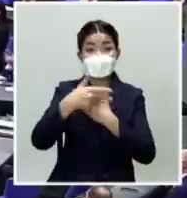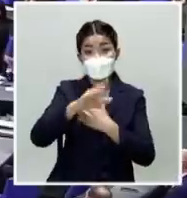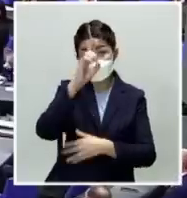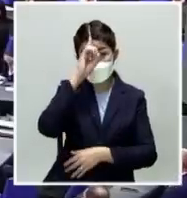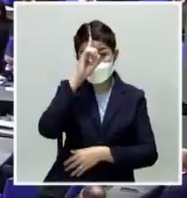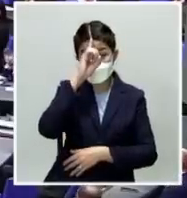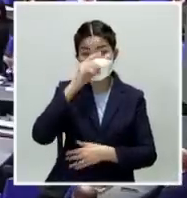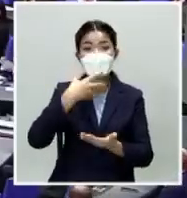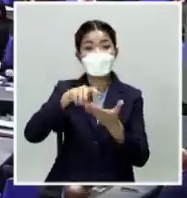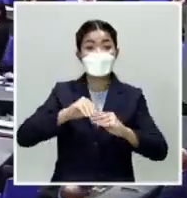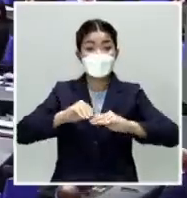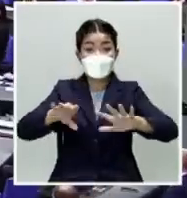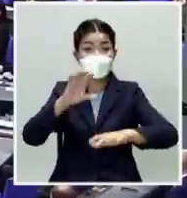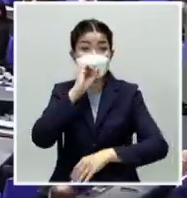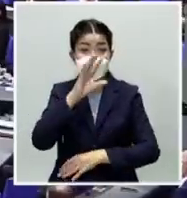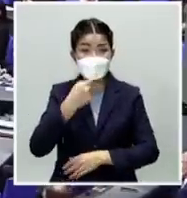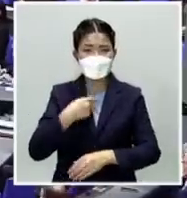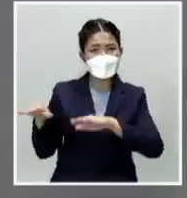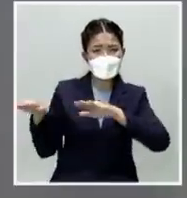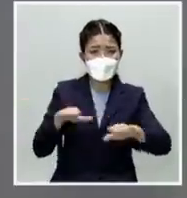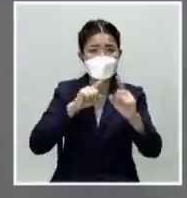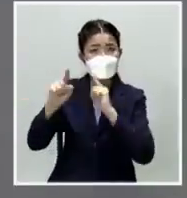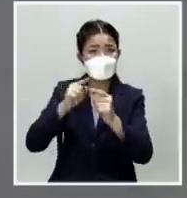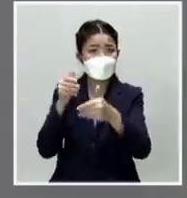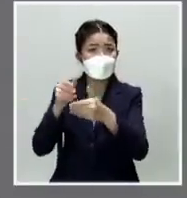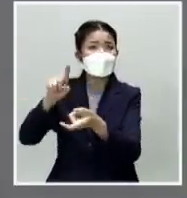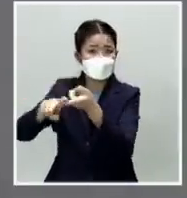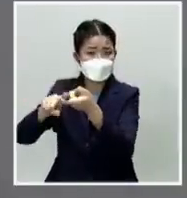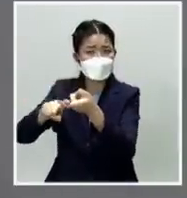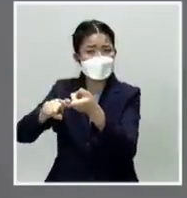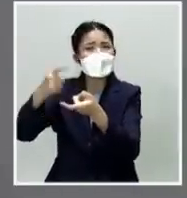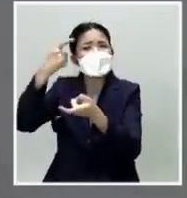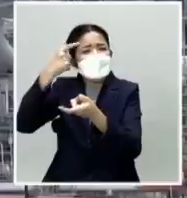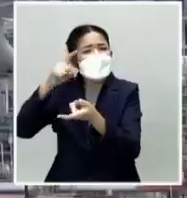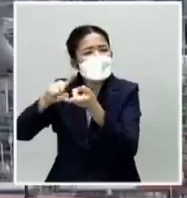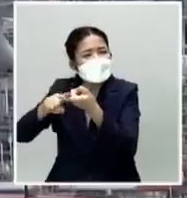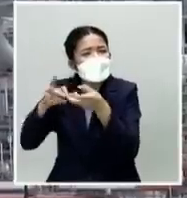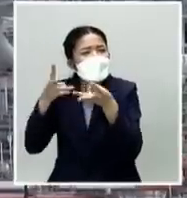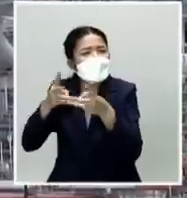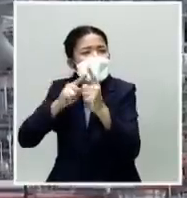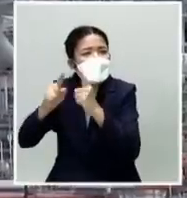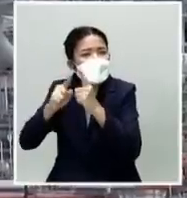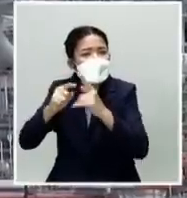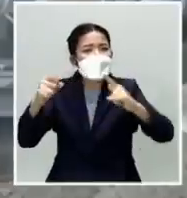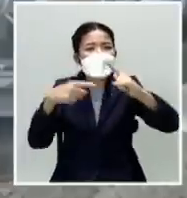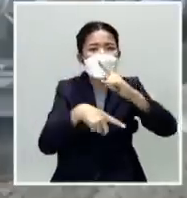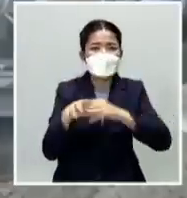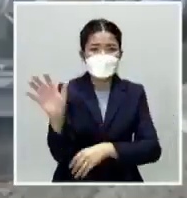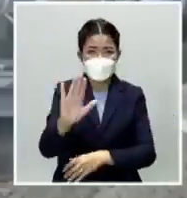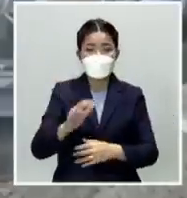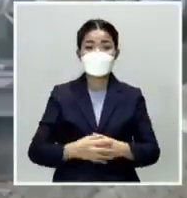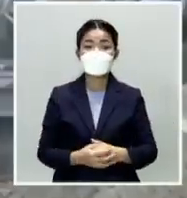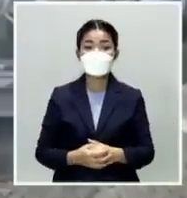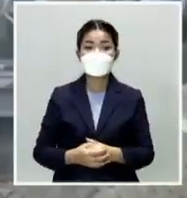ค่ะอย่างไรก็ตามเธอก็บอกว่าก็พร้อมที่จะเจรจากับรัสเซียและหวังว่ารัสเซียนั้นจะใช้วิธีเจรจามากกว่าที่จะบุกยูเครนค่ะ